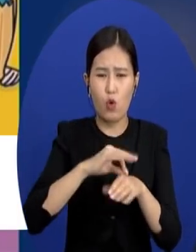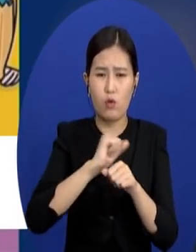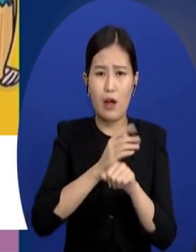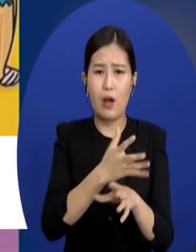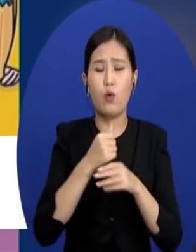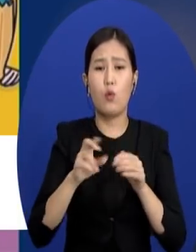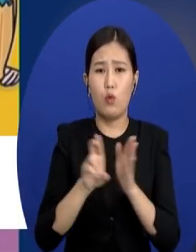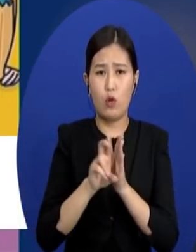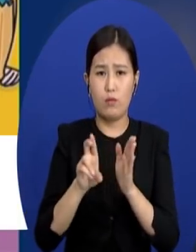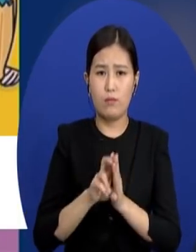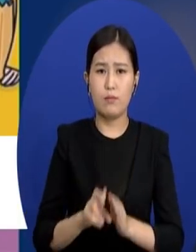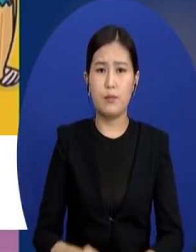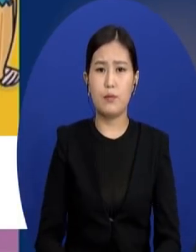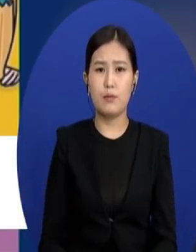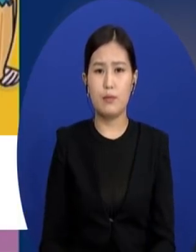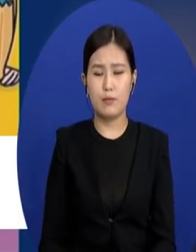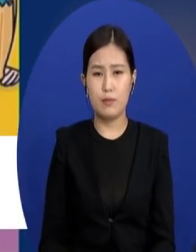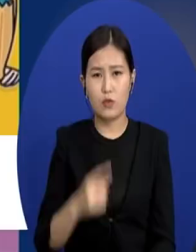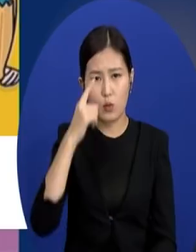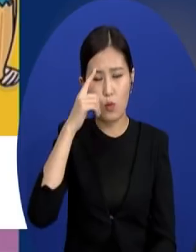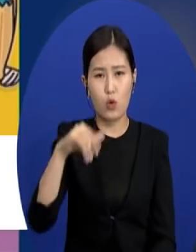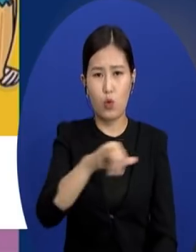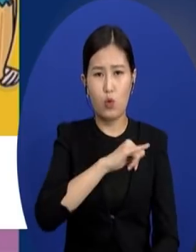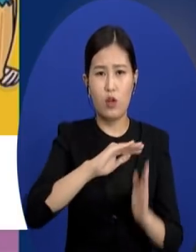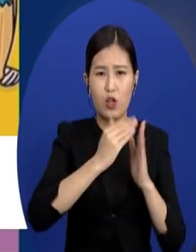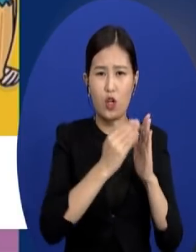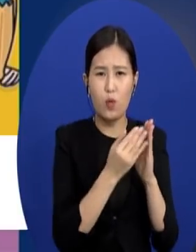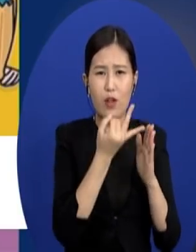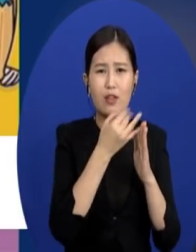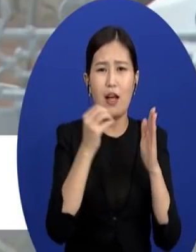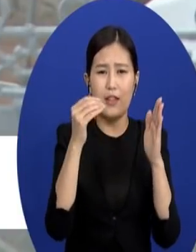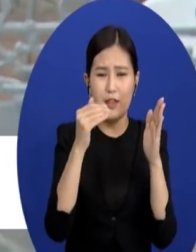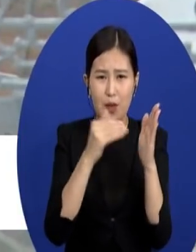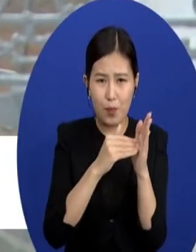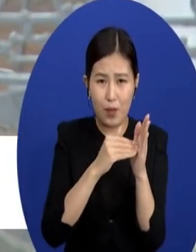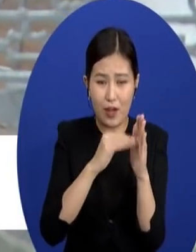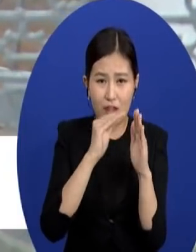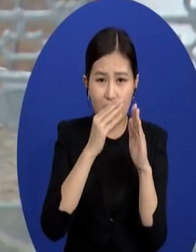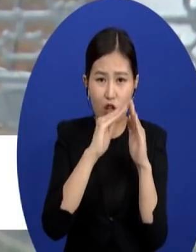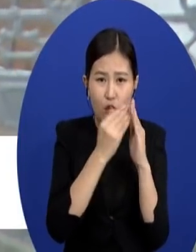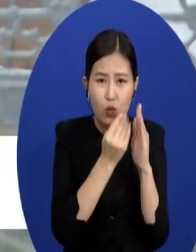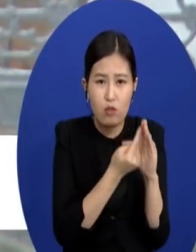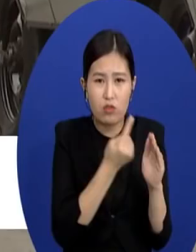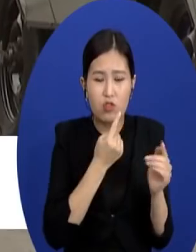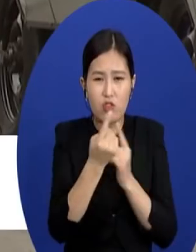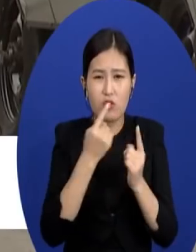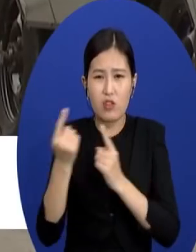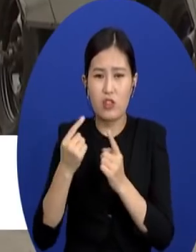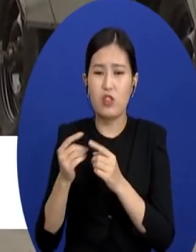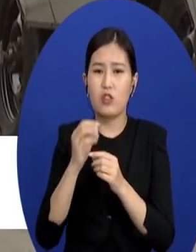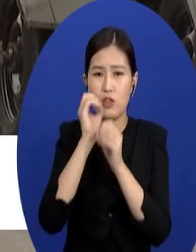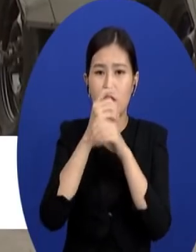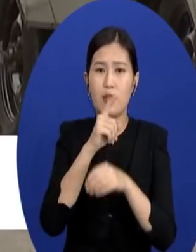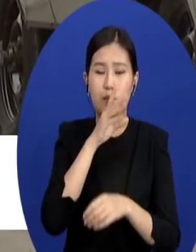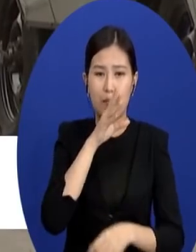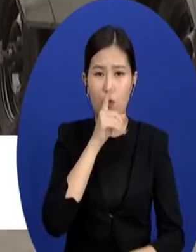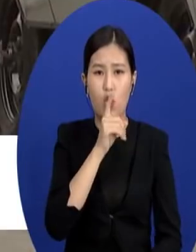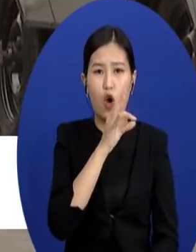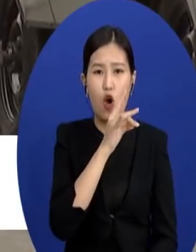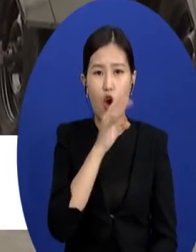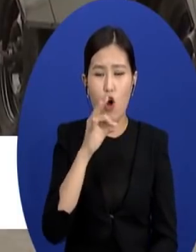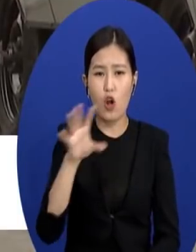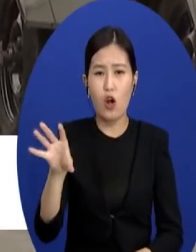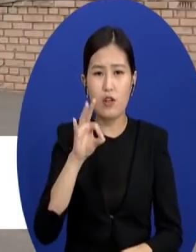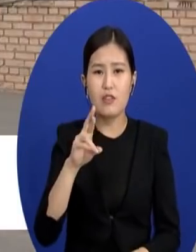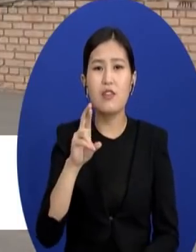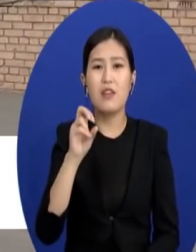байна. Нийслэлийн 70,000 өрх тус бүрээс нэг иргэнийг шинжилгээнд хамруулахаар болсон. Хороодыг сонгохдоо халдвар голомтлон гарсан